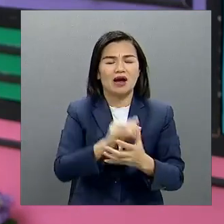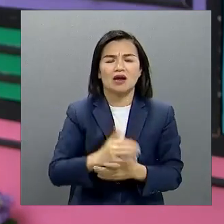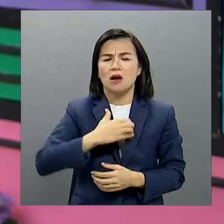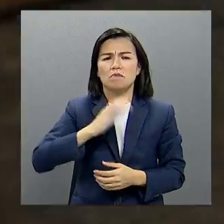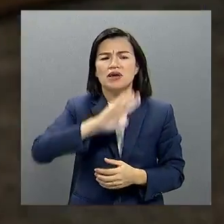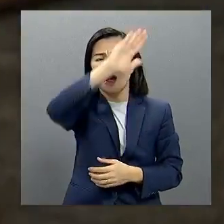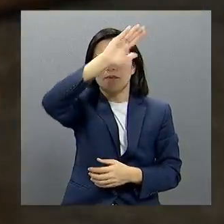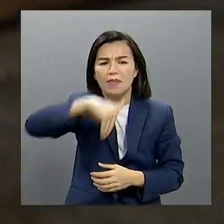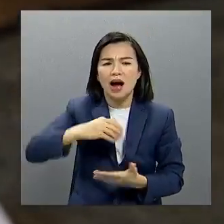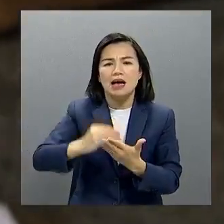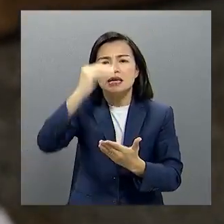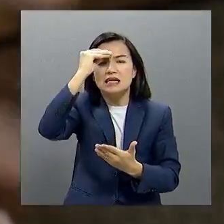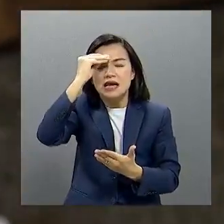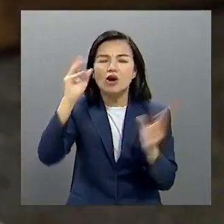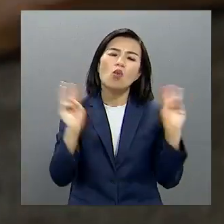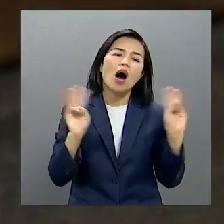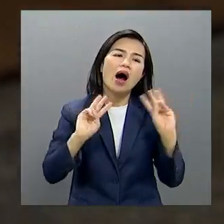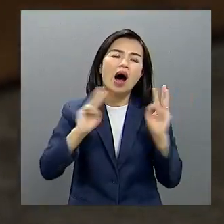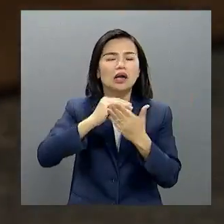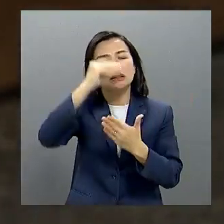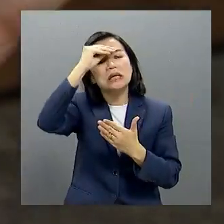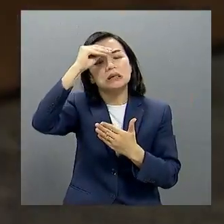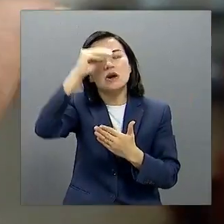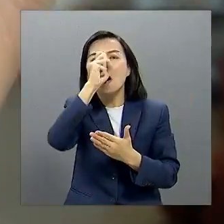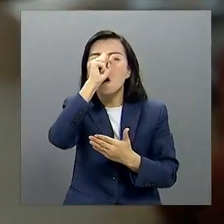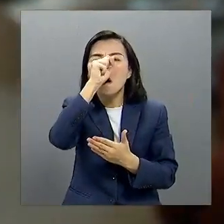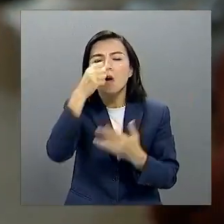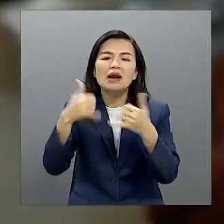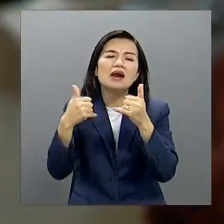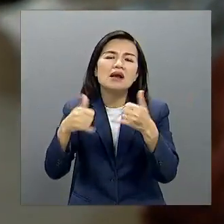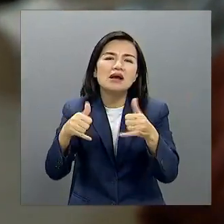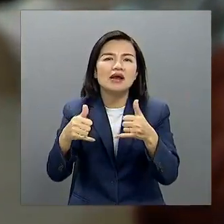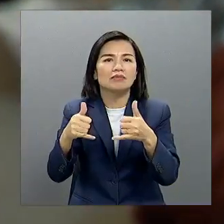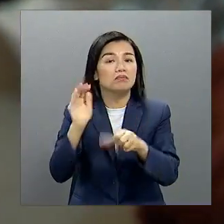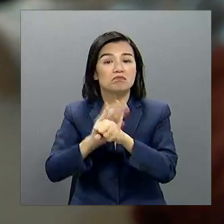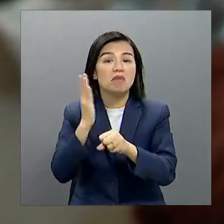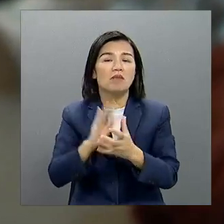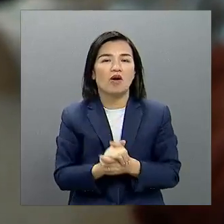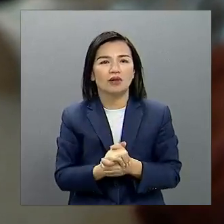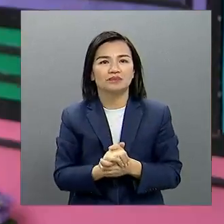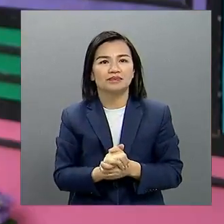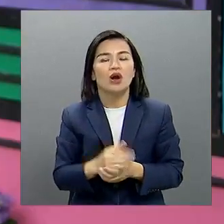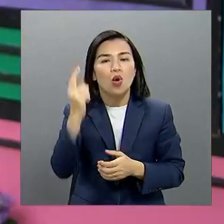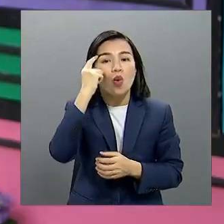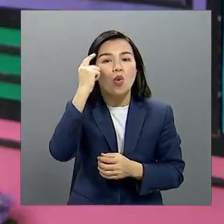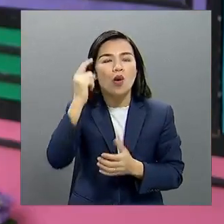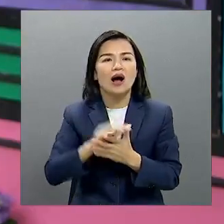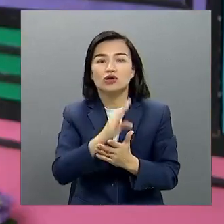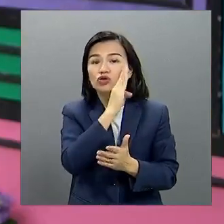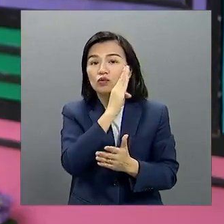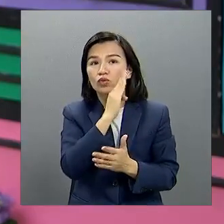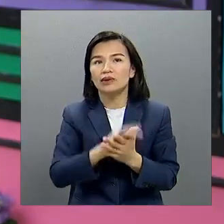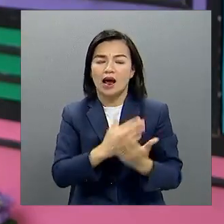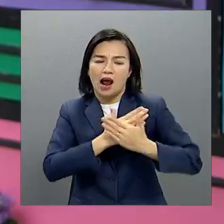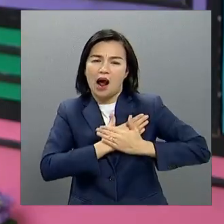ากเรียนเพราะว่าว่างหรือแบบว่าลองอะไรเล่นๆเพราะว่าเรารู้ไงคะว่างานที่เกิดสมมติว่าคุณรักอ่ะและ